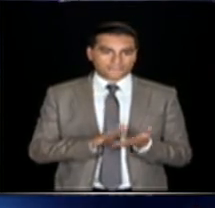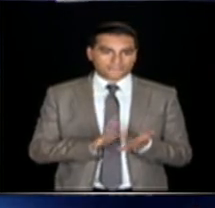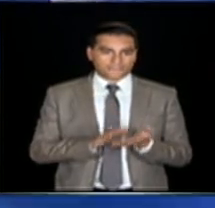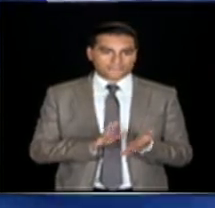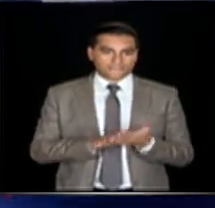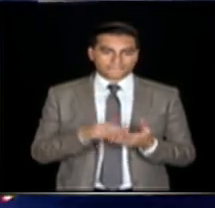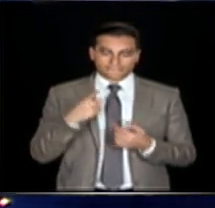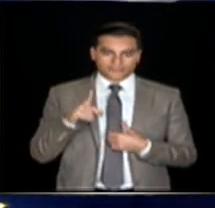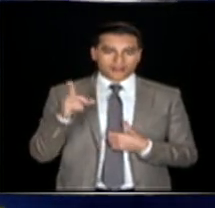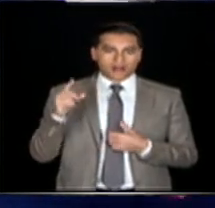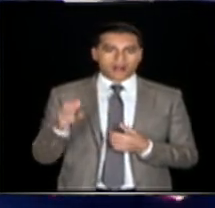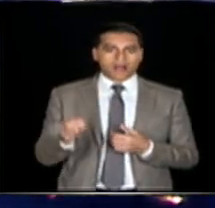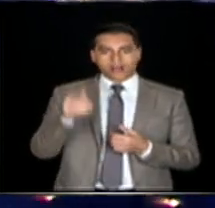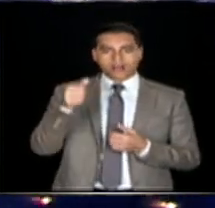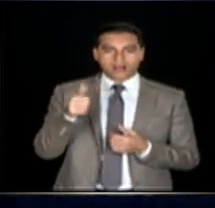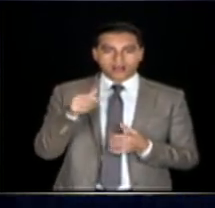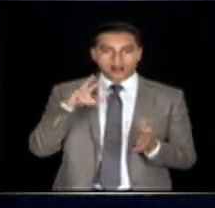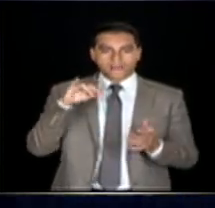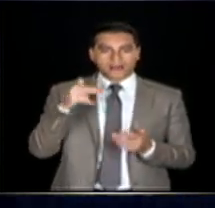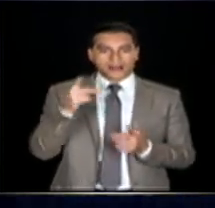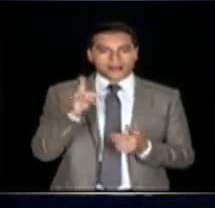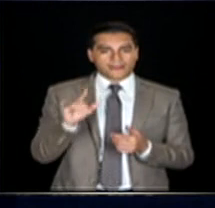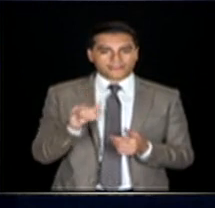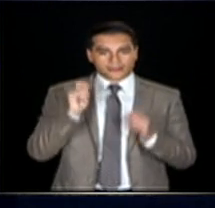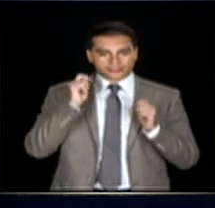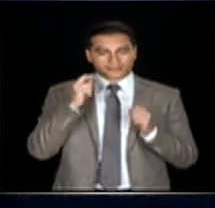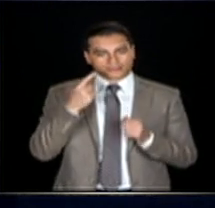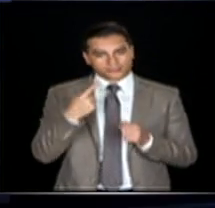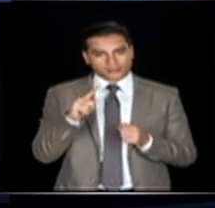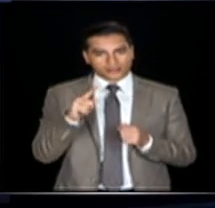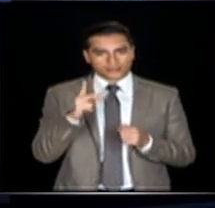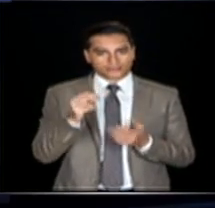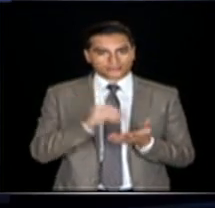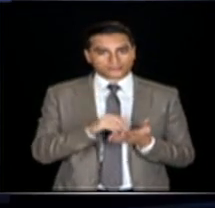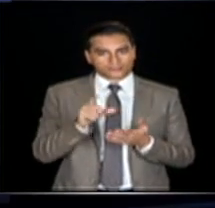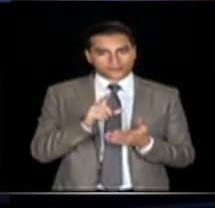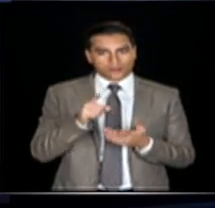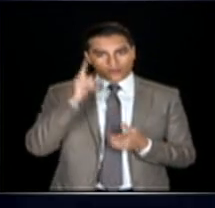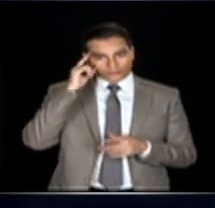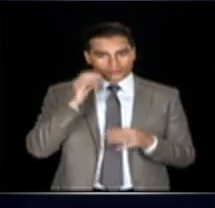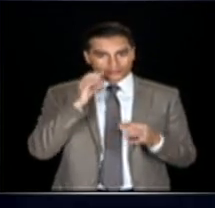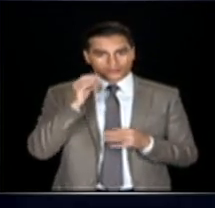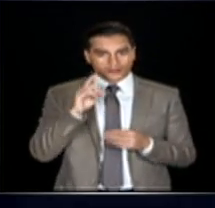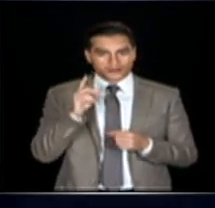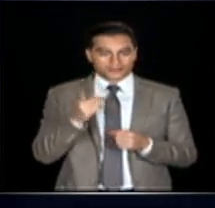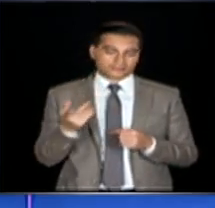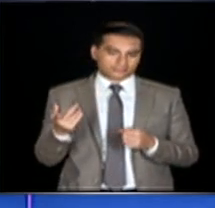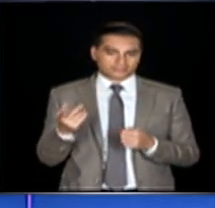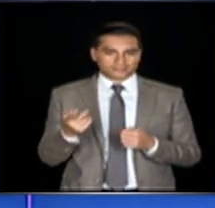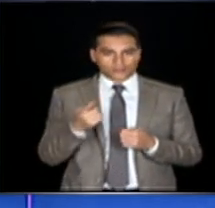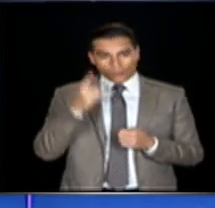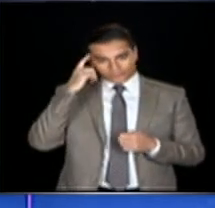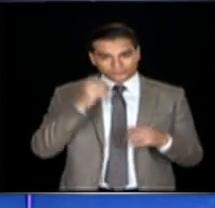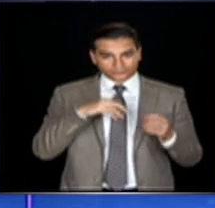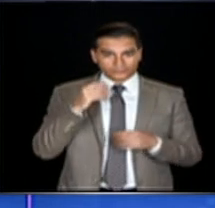الرجاء المغربي فعلا. برافو عليك يا يوسف، 20 نقطة. ما كانش عايز يخمن. كويس، معلش هو كان قلقان.